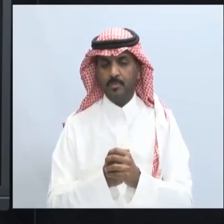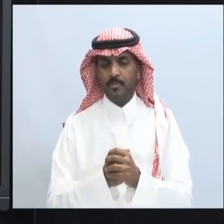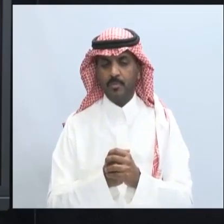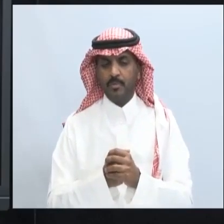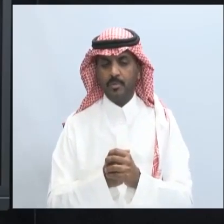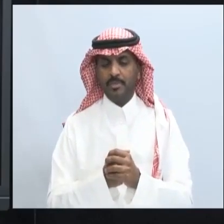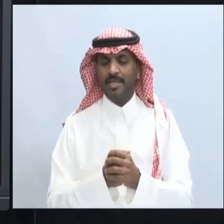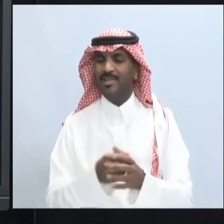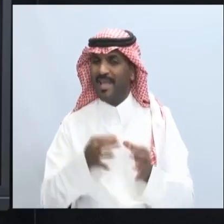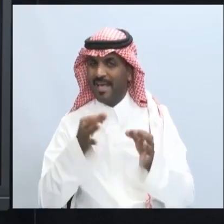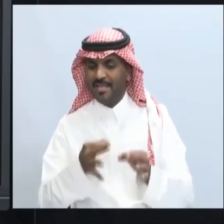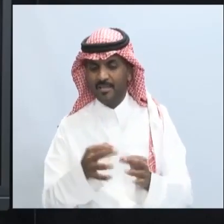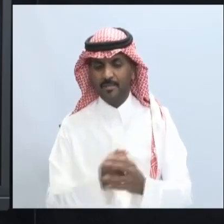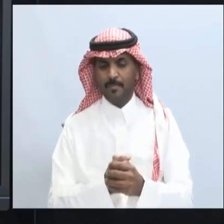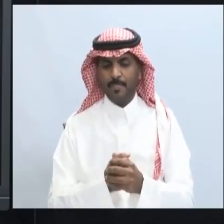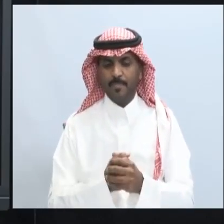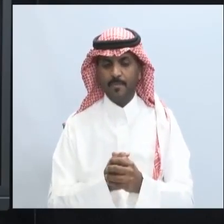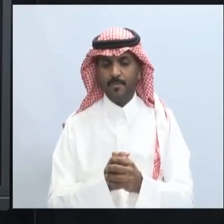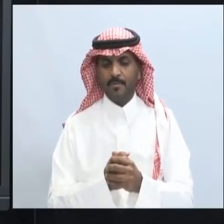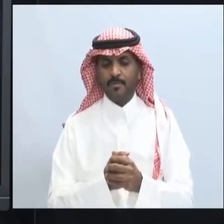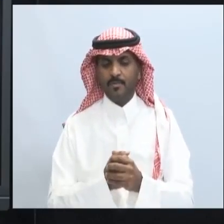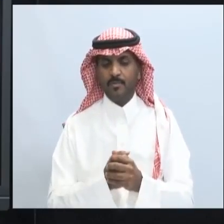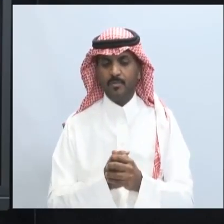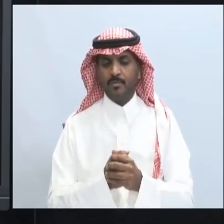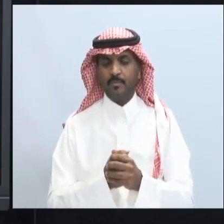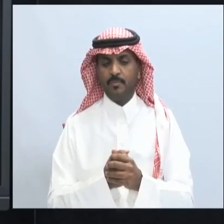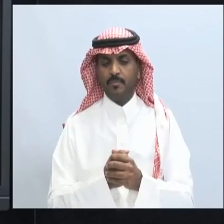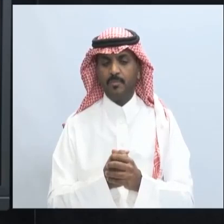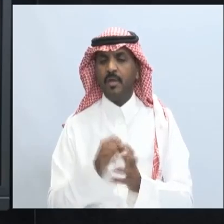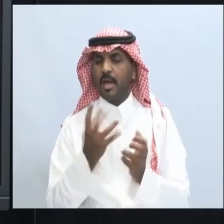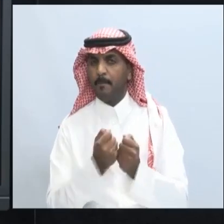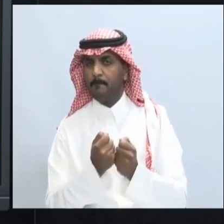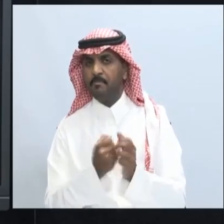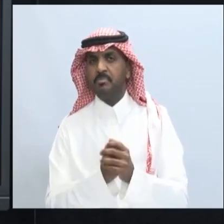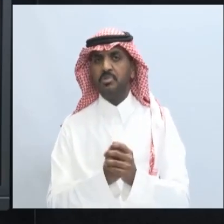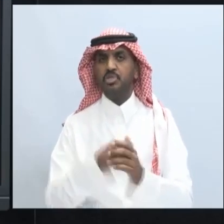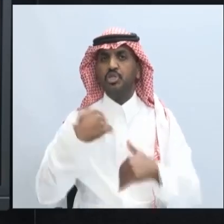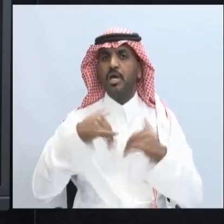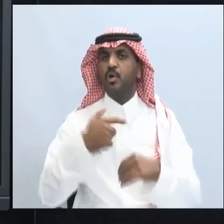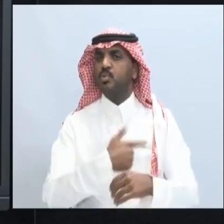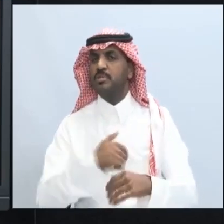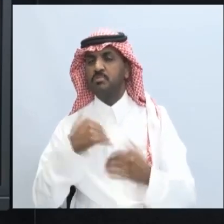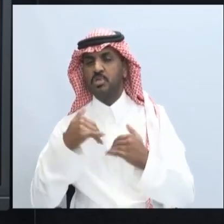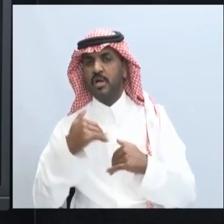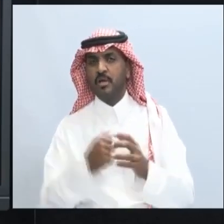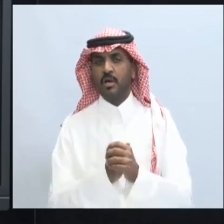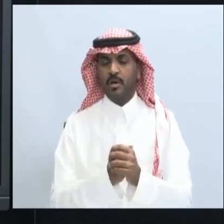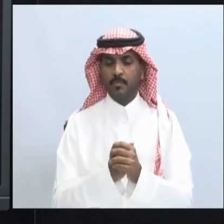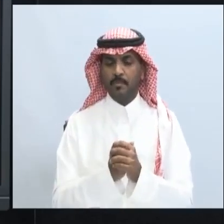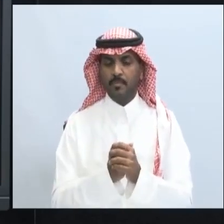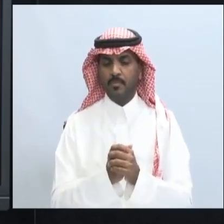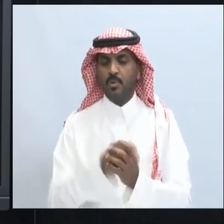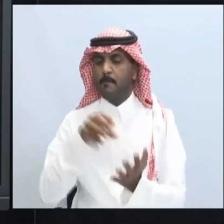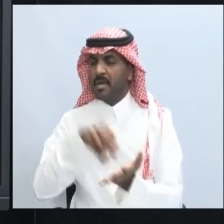عنونه دقيق تجد انه يحدد رقم الشارع او كان اسم الشارع وكذلك